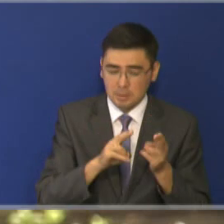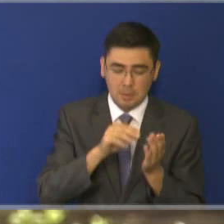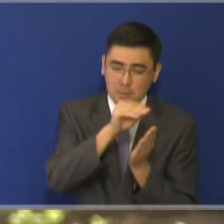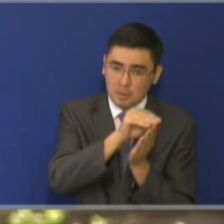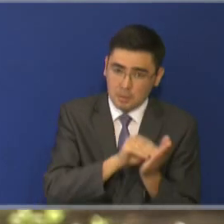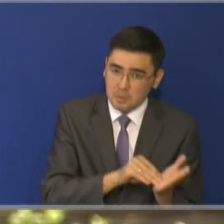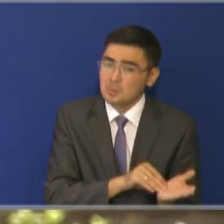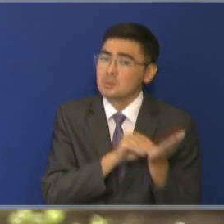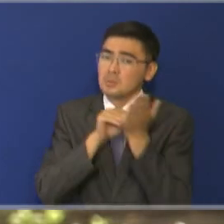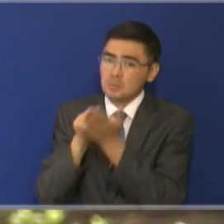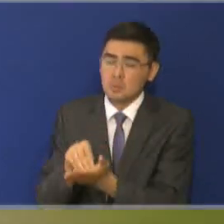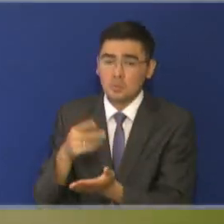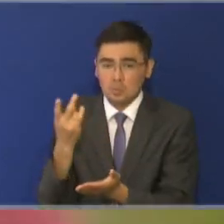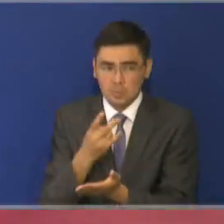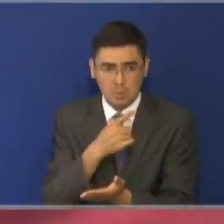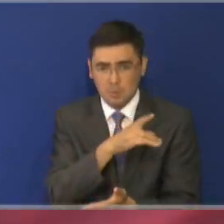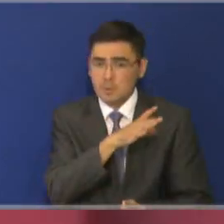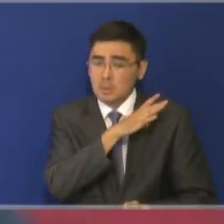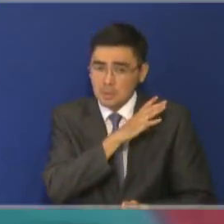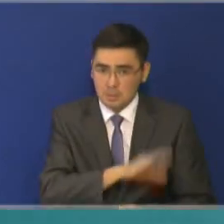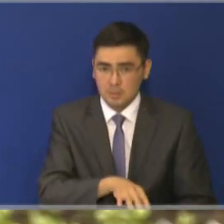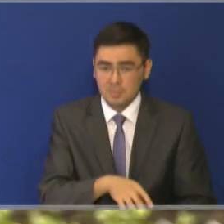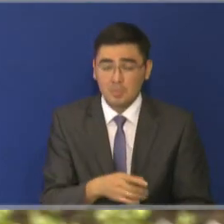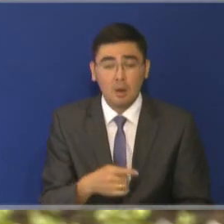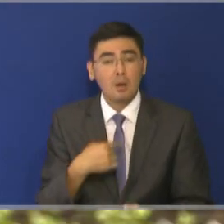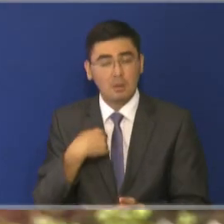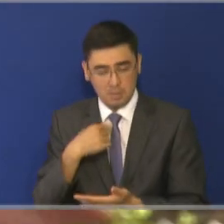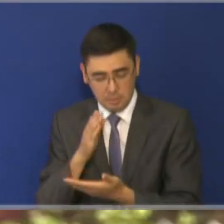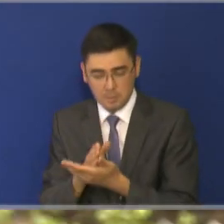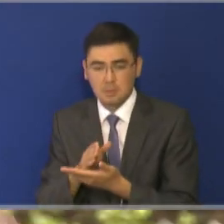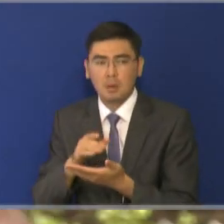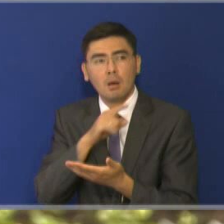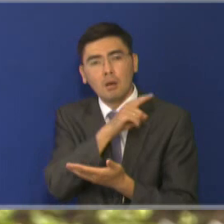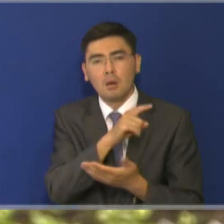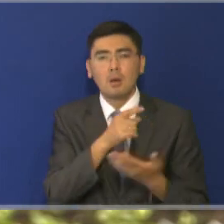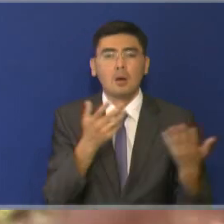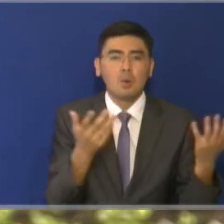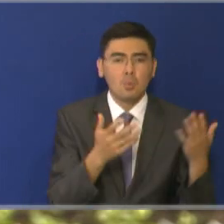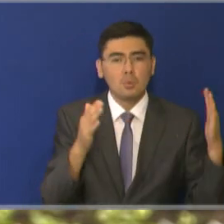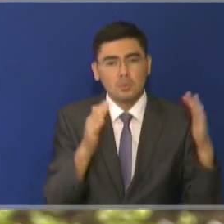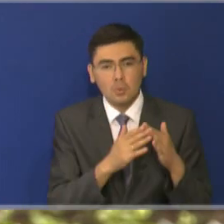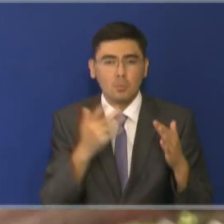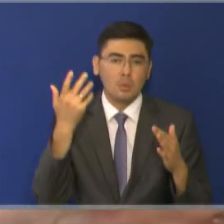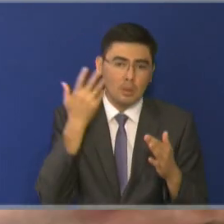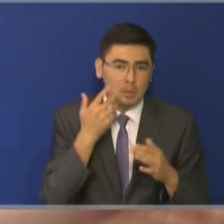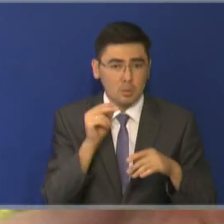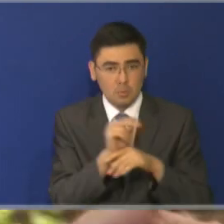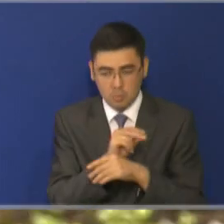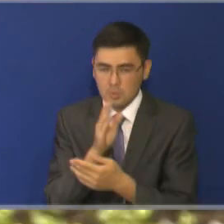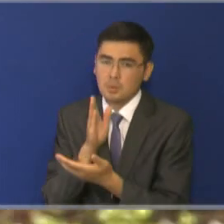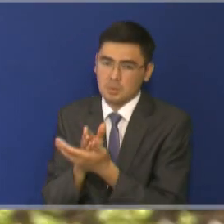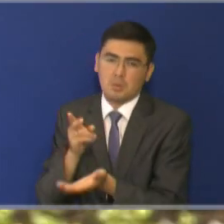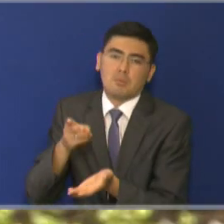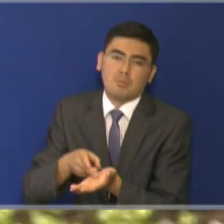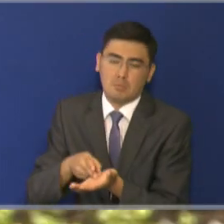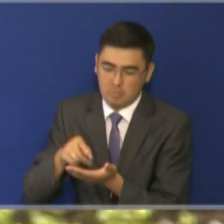Менің қолымда үйлерге жөндеу жұмыстарын жүргізу бойынша арнайы кесте бар. Қай үй қашан жөнделгенін белгілеп отырамын. Әрбір 4 жыл сайын